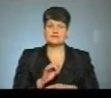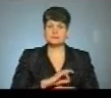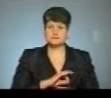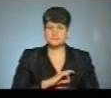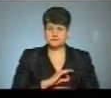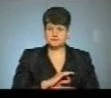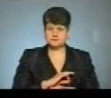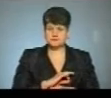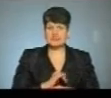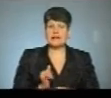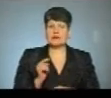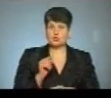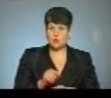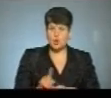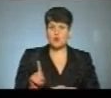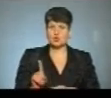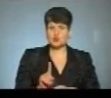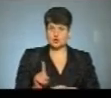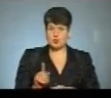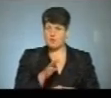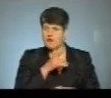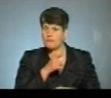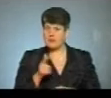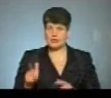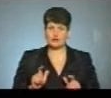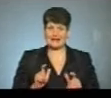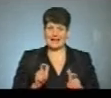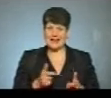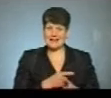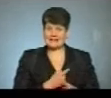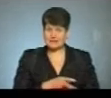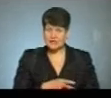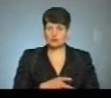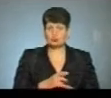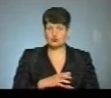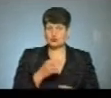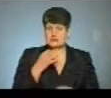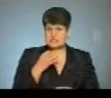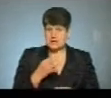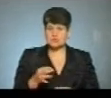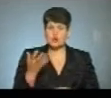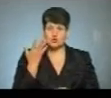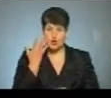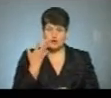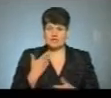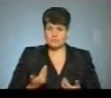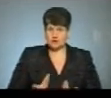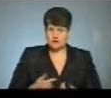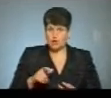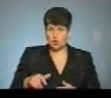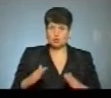застосувалися для того, щоб в період карантину, так як було зазначено, що люди коли проживають вдома,